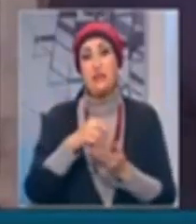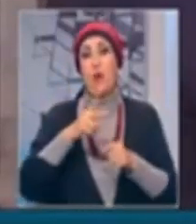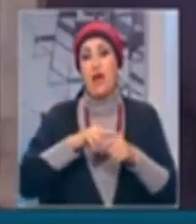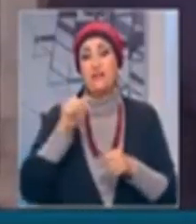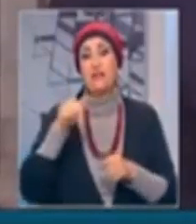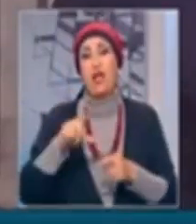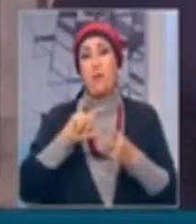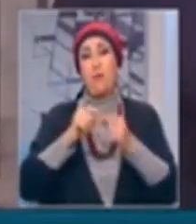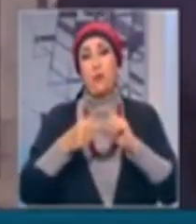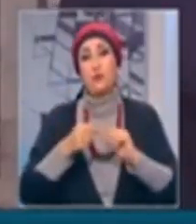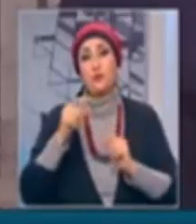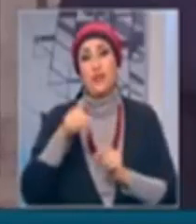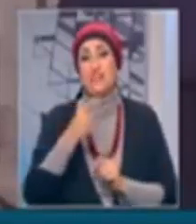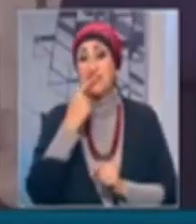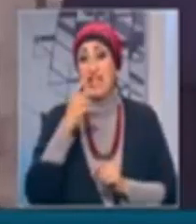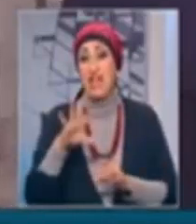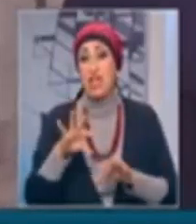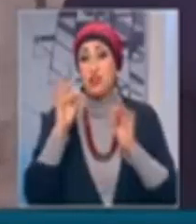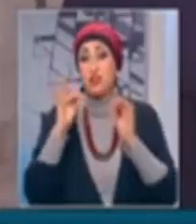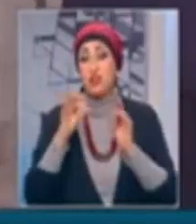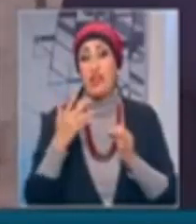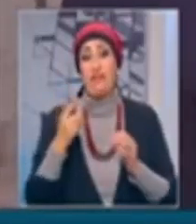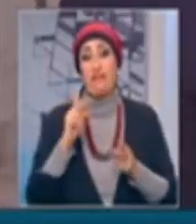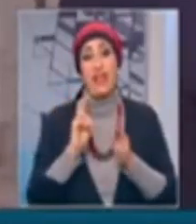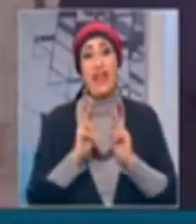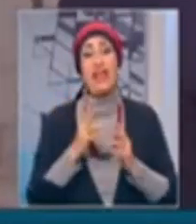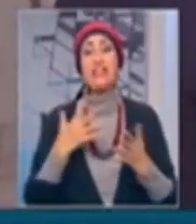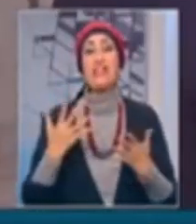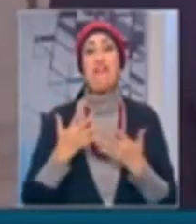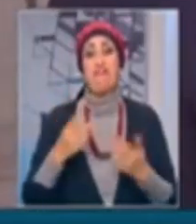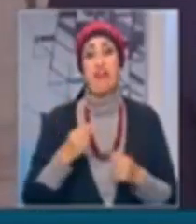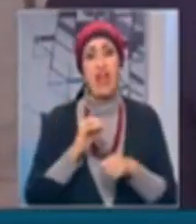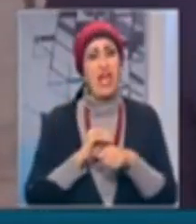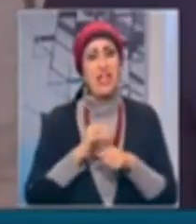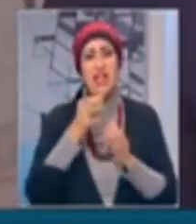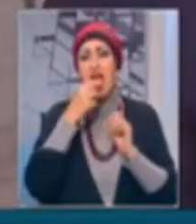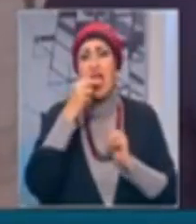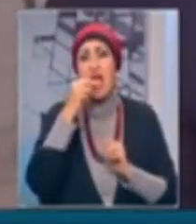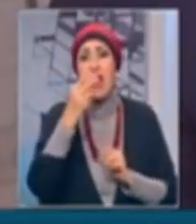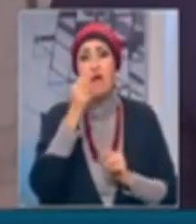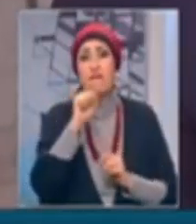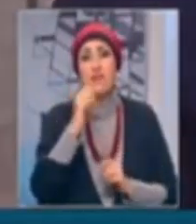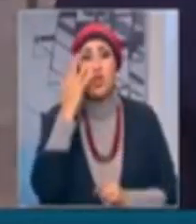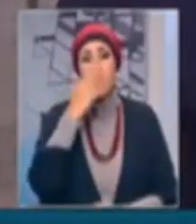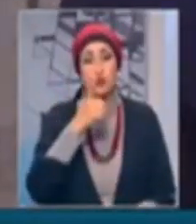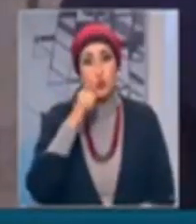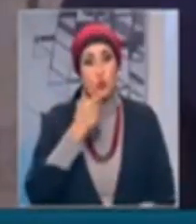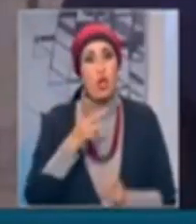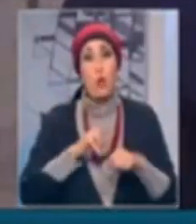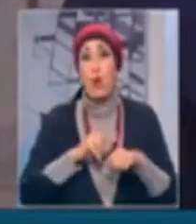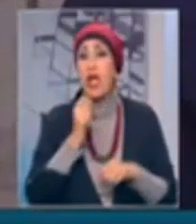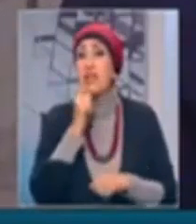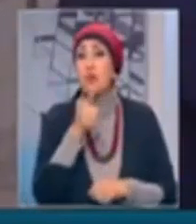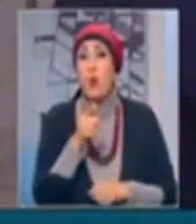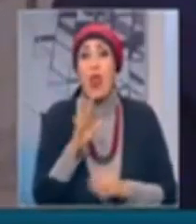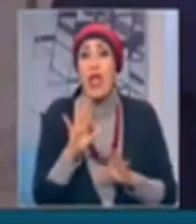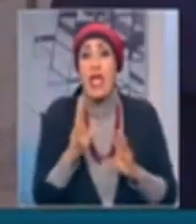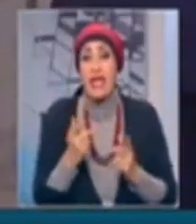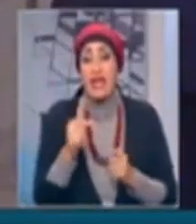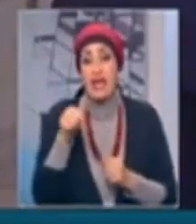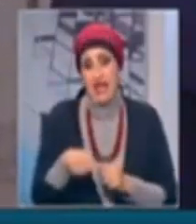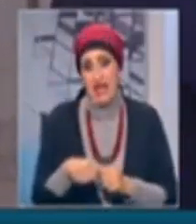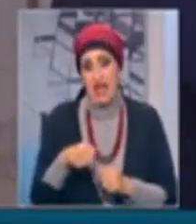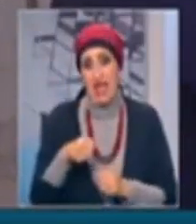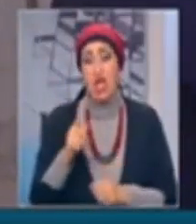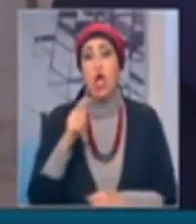بورسعيد نبدأ العام الجديد باحتفالات العيد القومي. فماذا نقول لدولة السودان؟ كذلك ماذا نقول